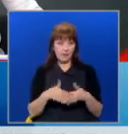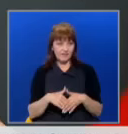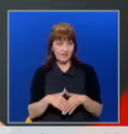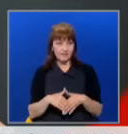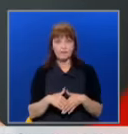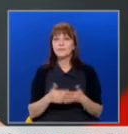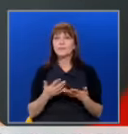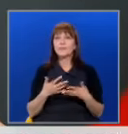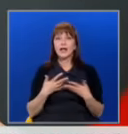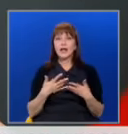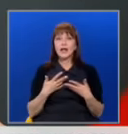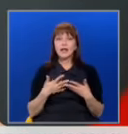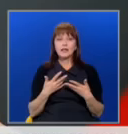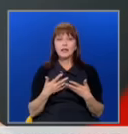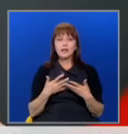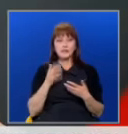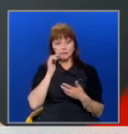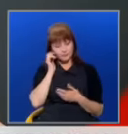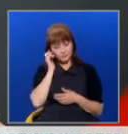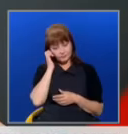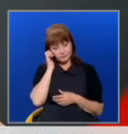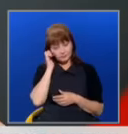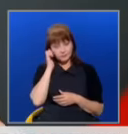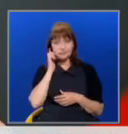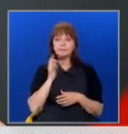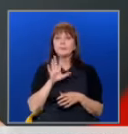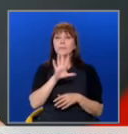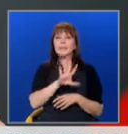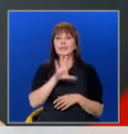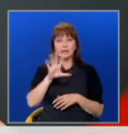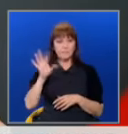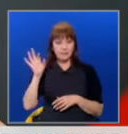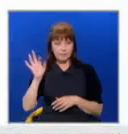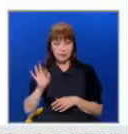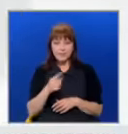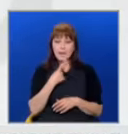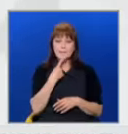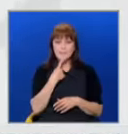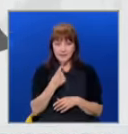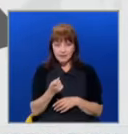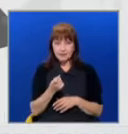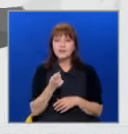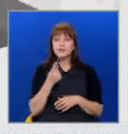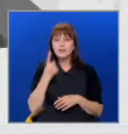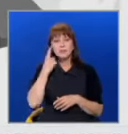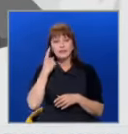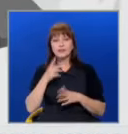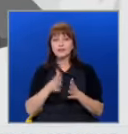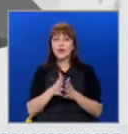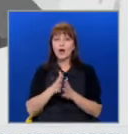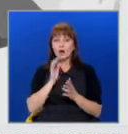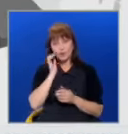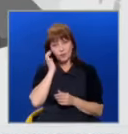в допитването на Alpha Research показват, че над половината, 55% от запитаните, смятат, че обществото ни може да